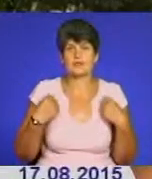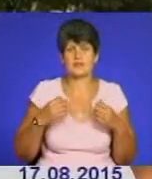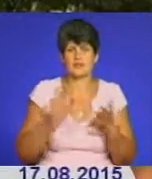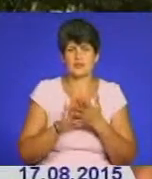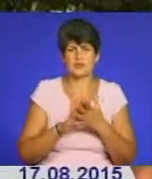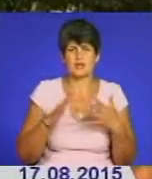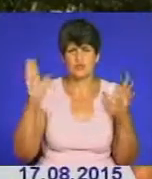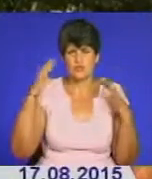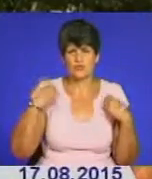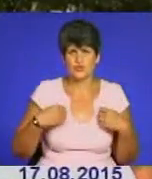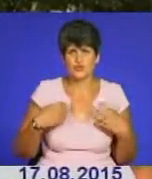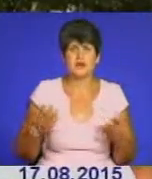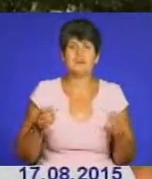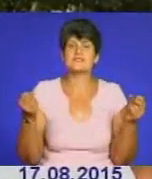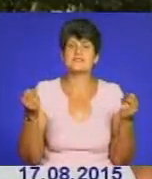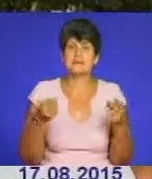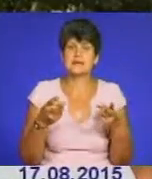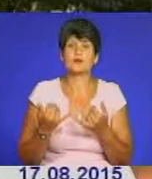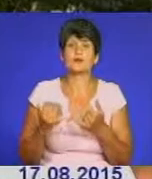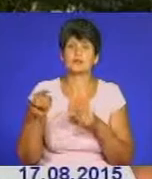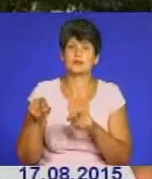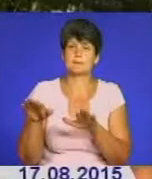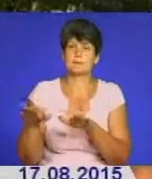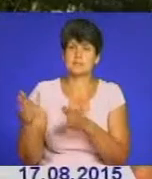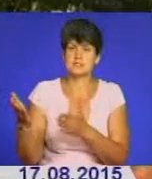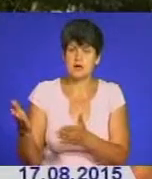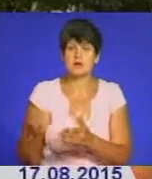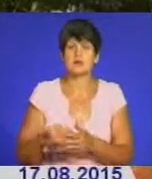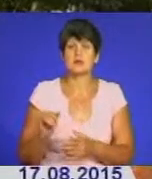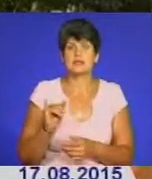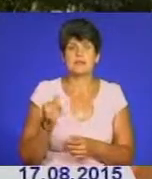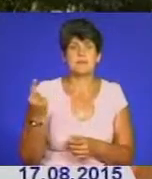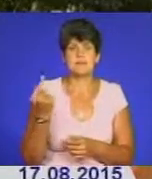а тільки в спеціалізовано відведених для цього місцях. І